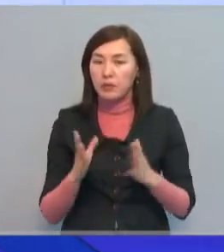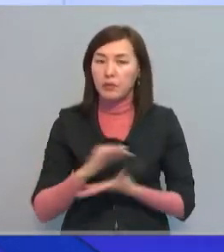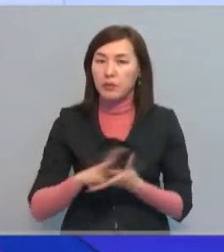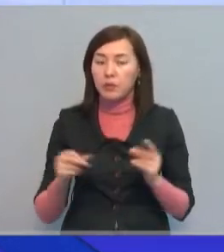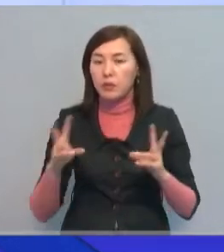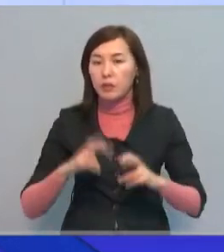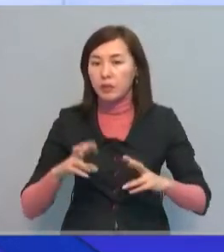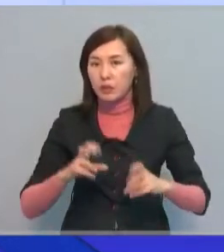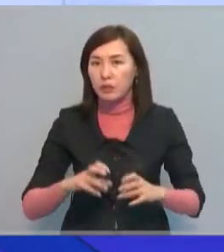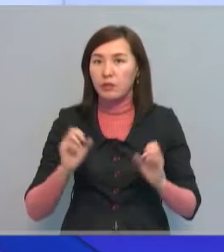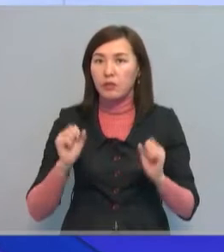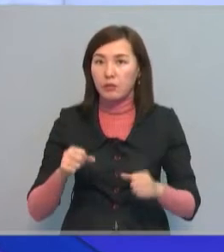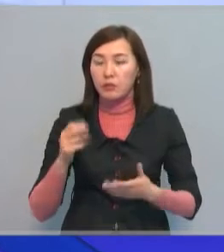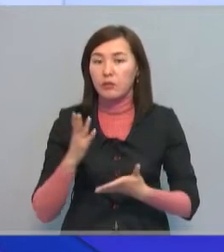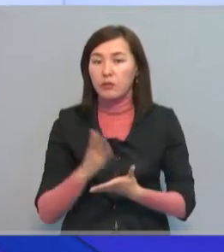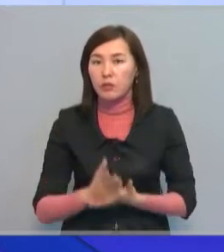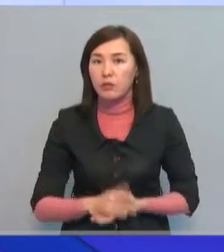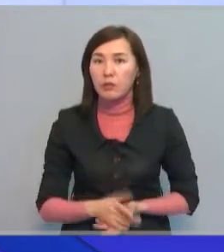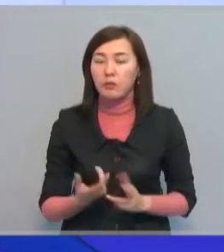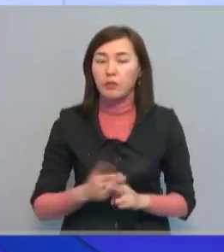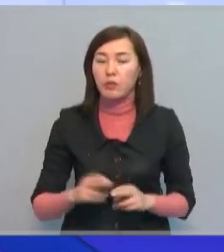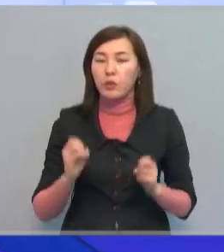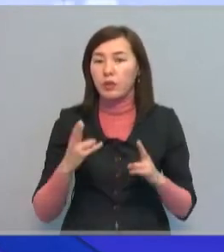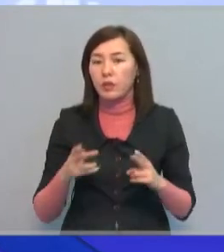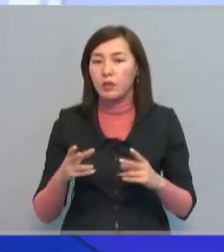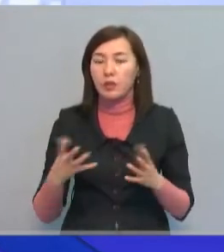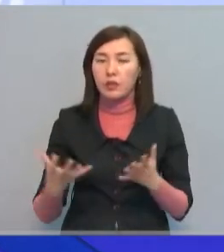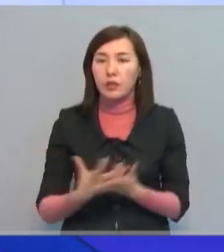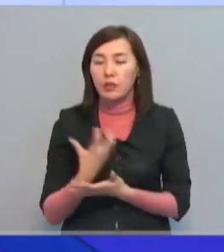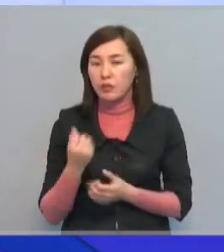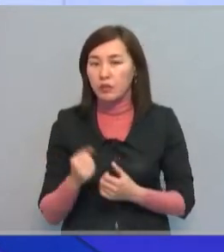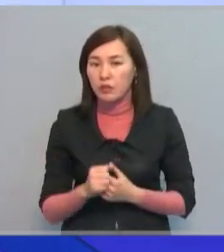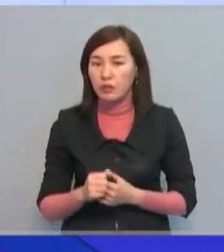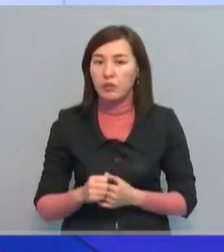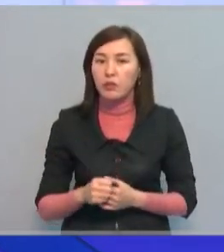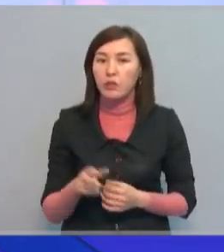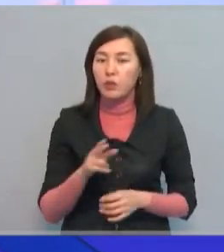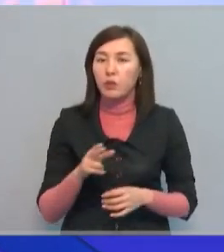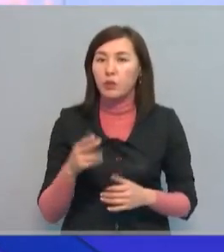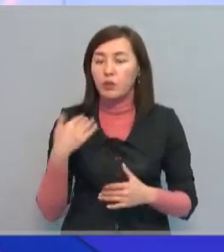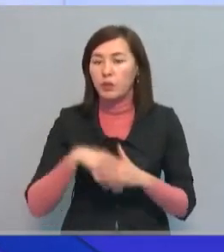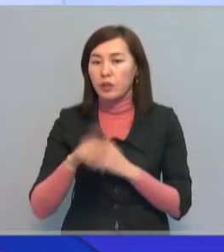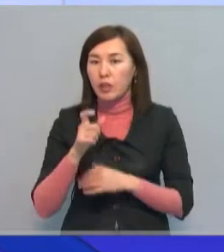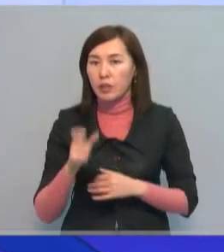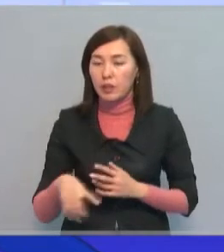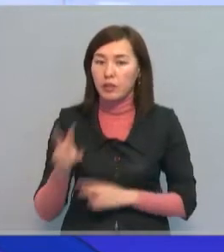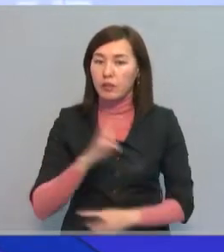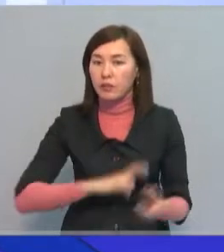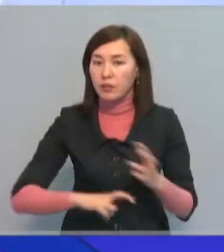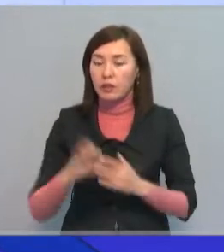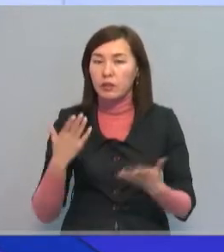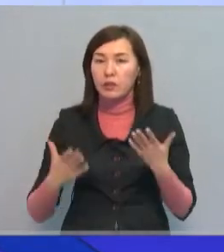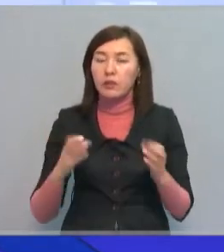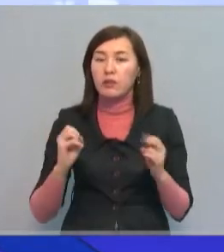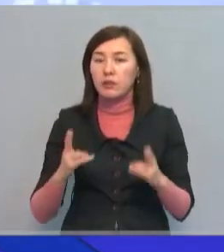арқылы тексеру мүмкіншілігі бар. Қылмыстың ізін суытпай ашуға, іс-түссіз жоғалған адамдарды іздеу,